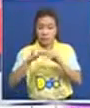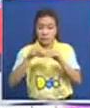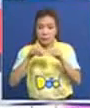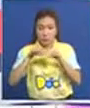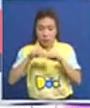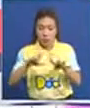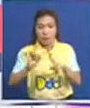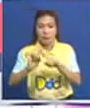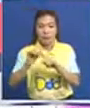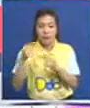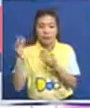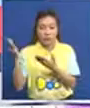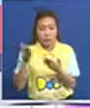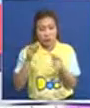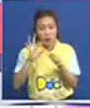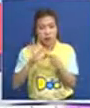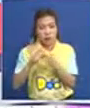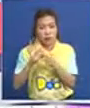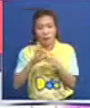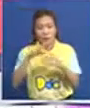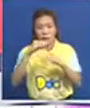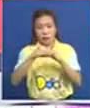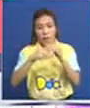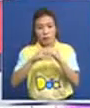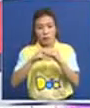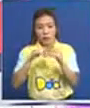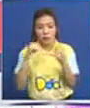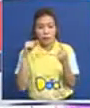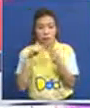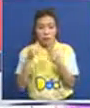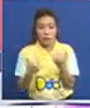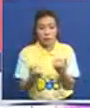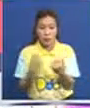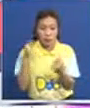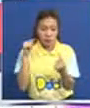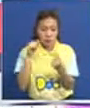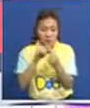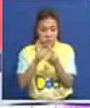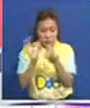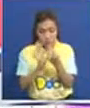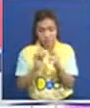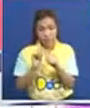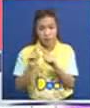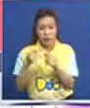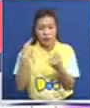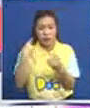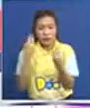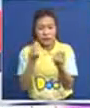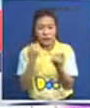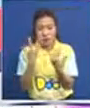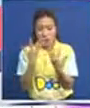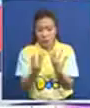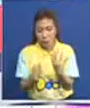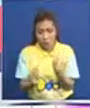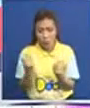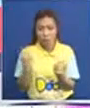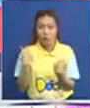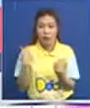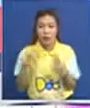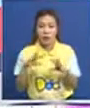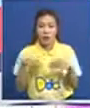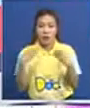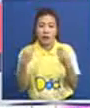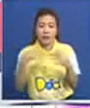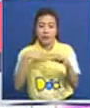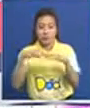ยะเวลาการใช้งานเพิ่มขึ้นอีก30ปีเนื่องจากปัจจุบันร่างอาจารย์ใหญ่กำลังขาดแคลนจงส่งผลกระทบต่อการเรียน